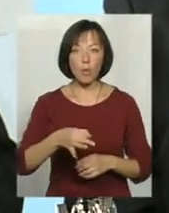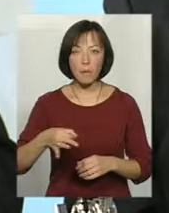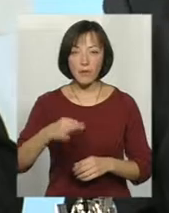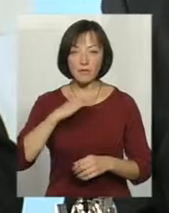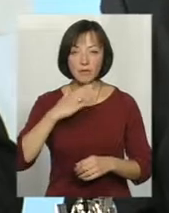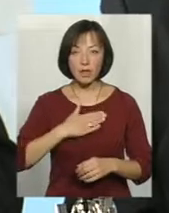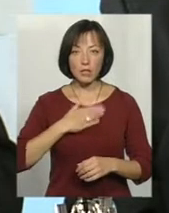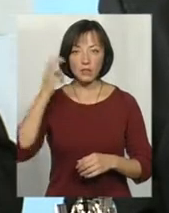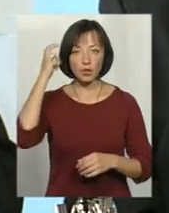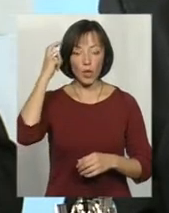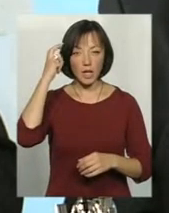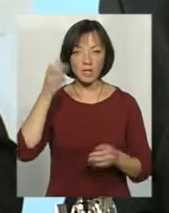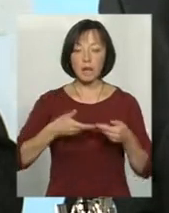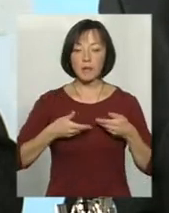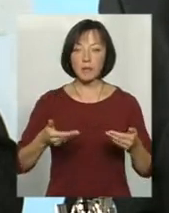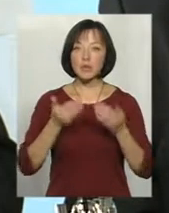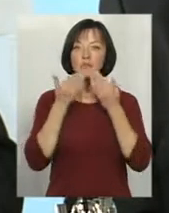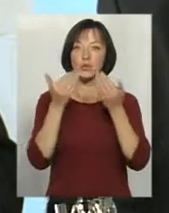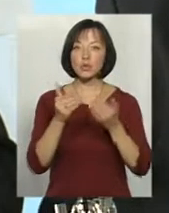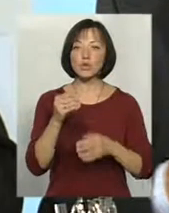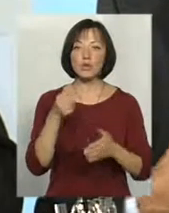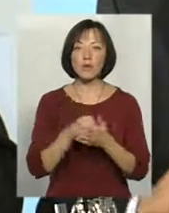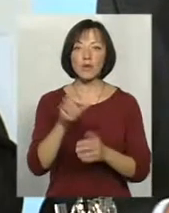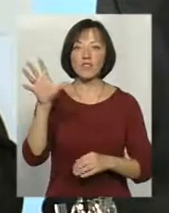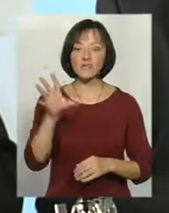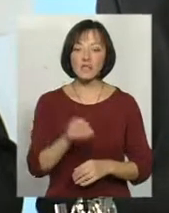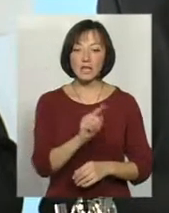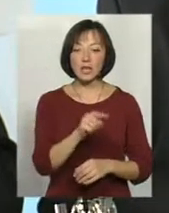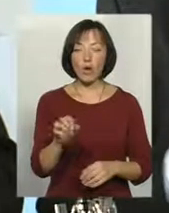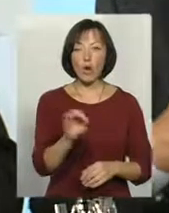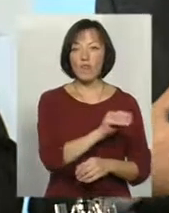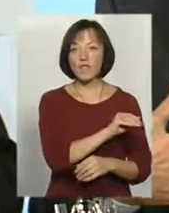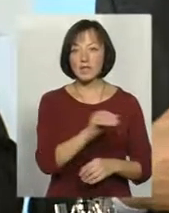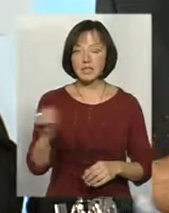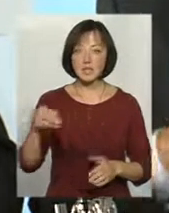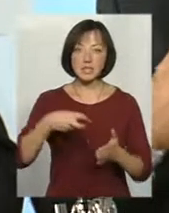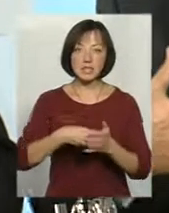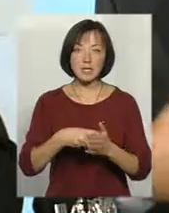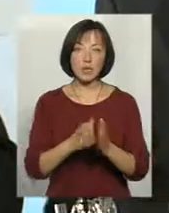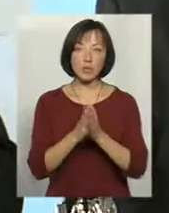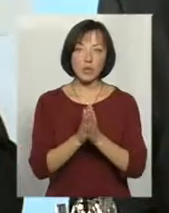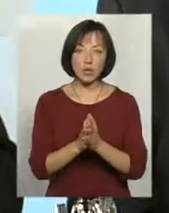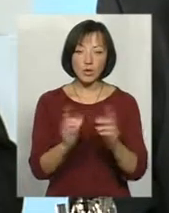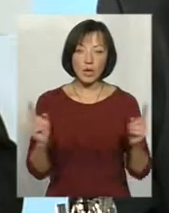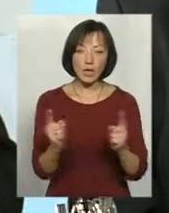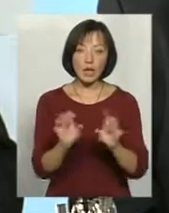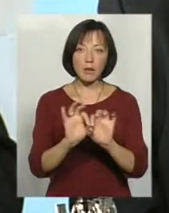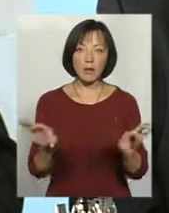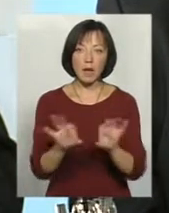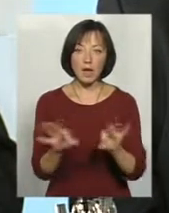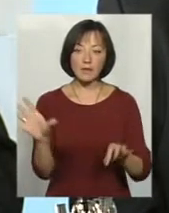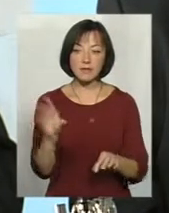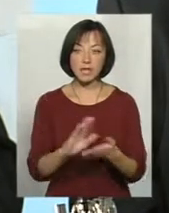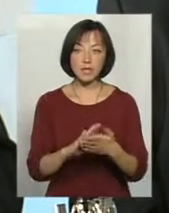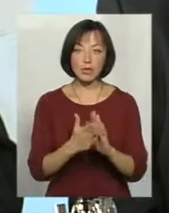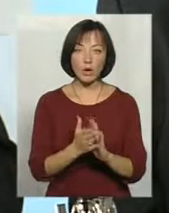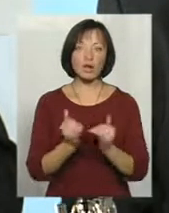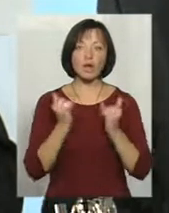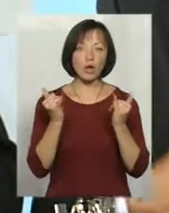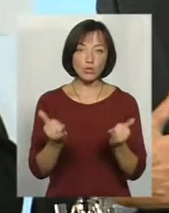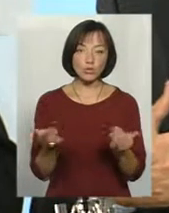нашій столиці. Ми звернулися до всіх них офіційно, з листами, з просьбою, з коротеньким поясненням цієї ситуації і для